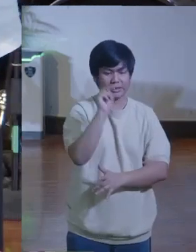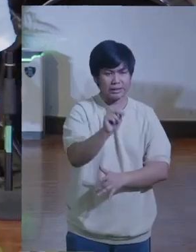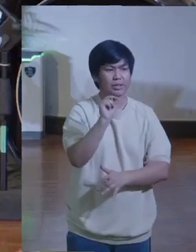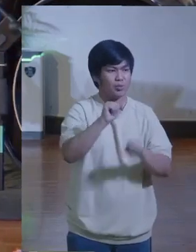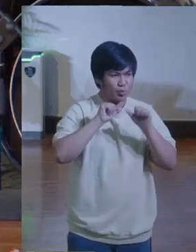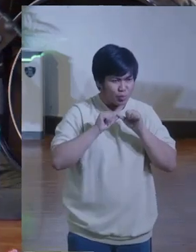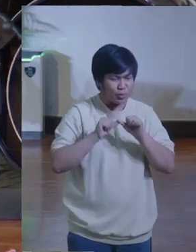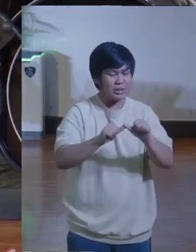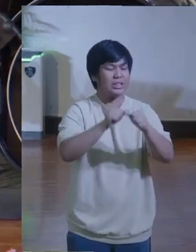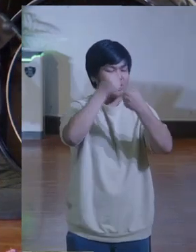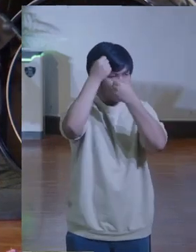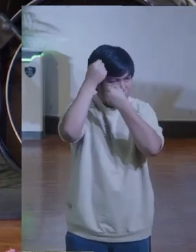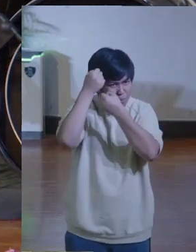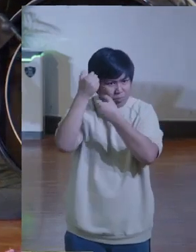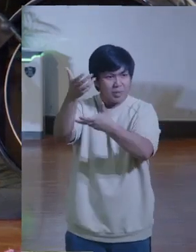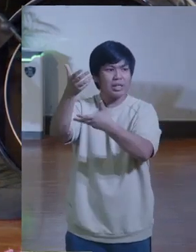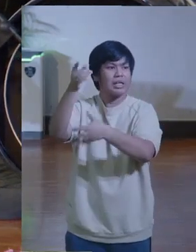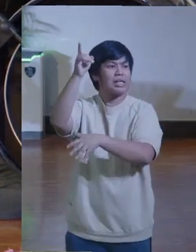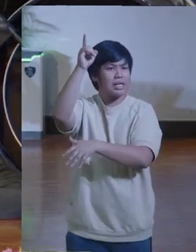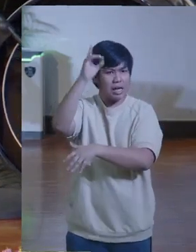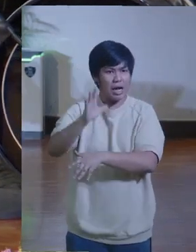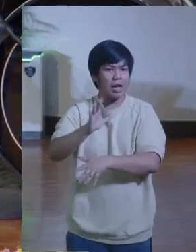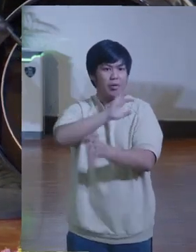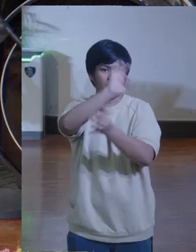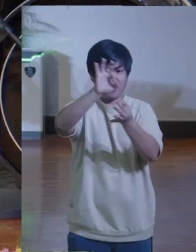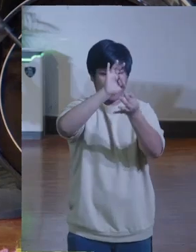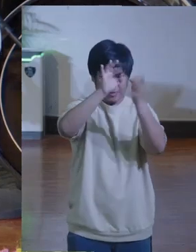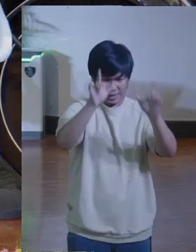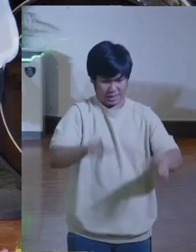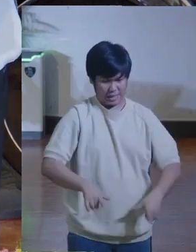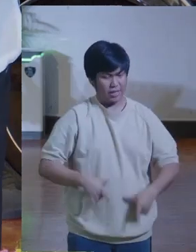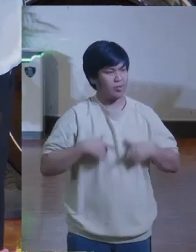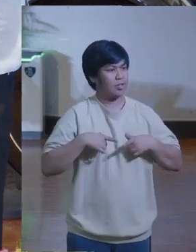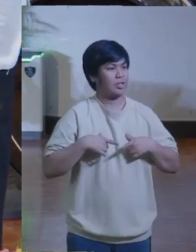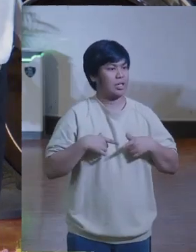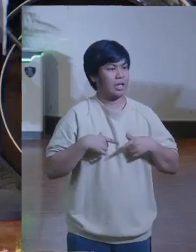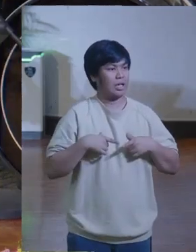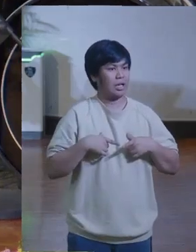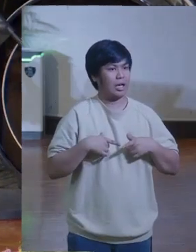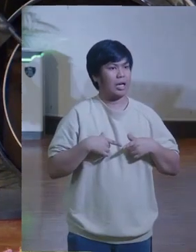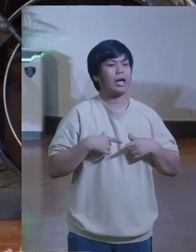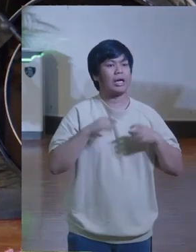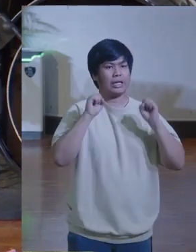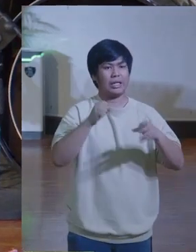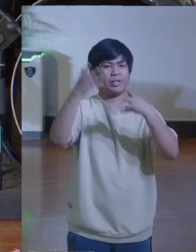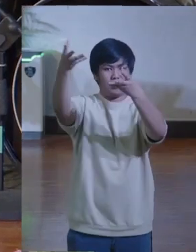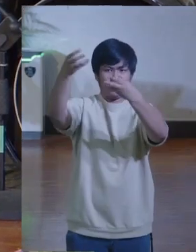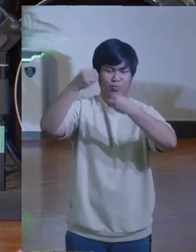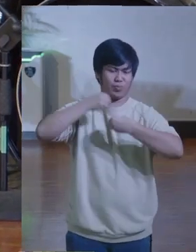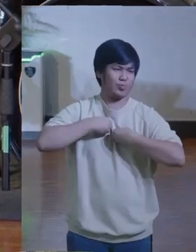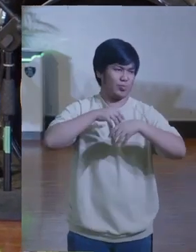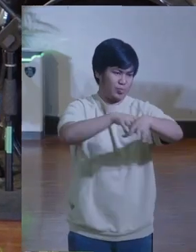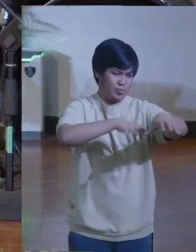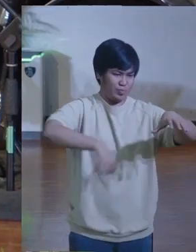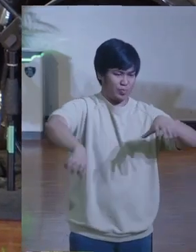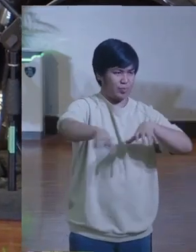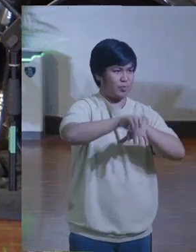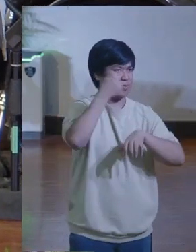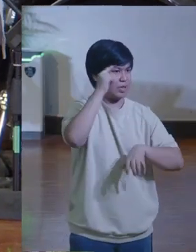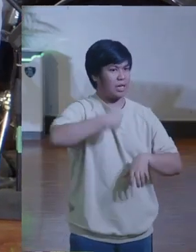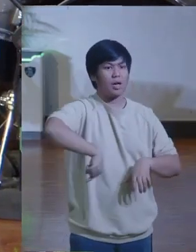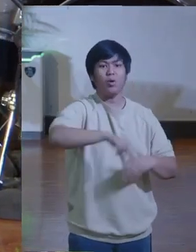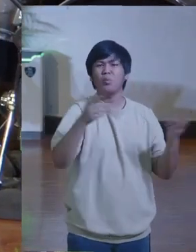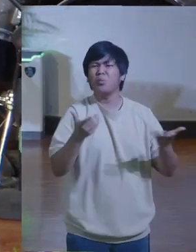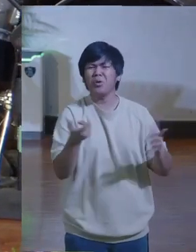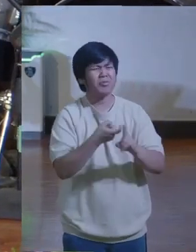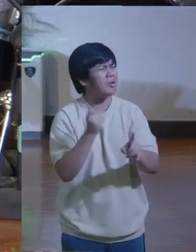active obedience upang sa kanyang perfect life, yung perfect life na yun ay maipataw niya sa atin. Saan pa sinasabi